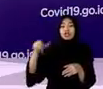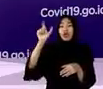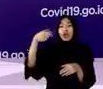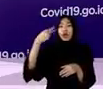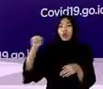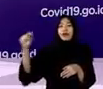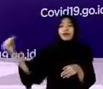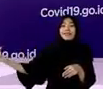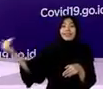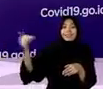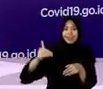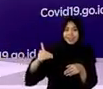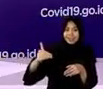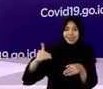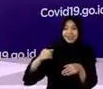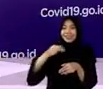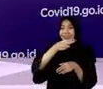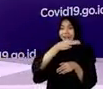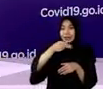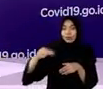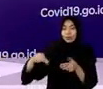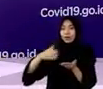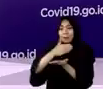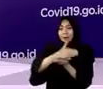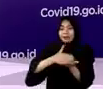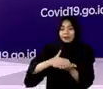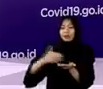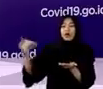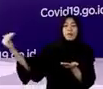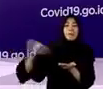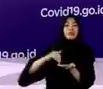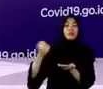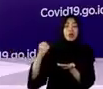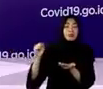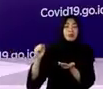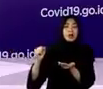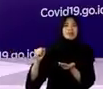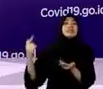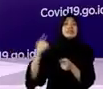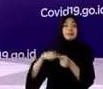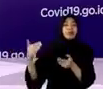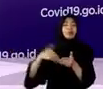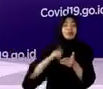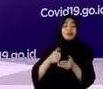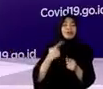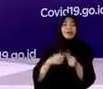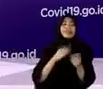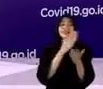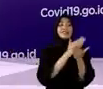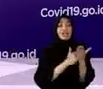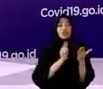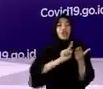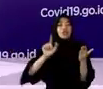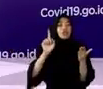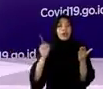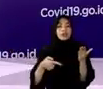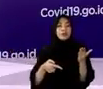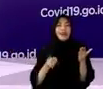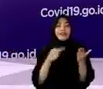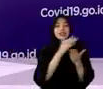WNA tidak dapat masuk ke Indonesia kecuali mereka tergolong dalam kriteria sebagai berikut. Sesuai